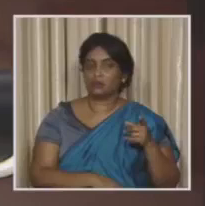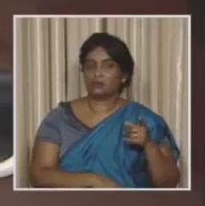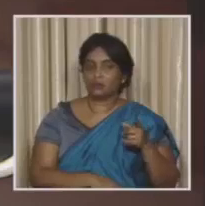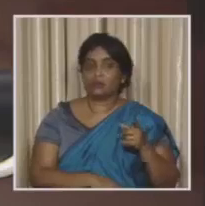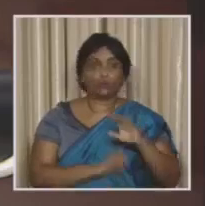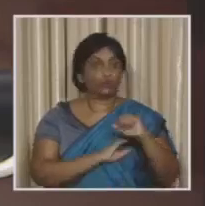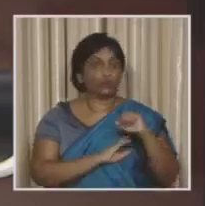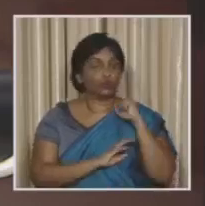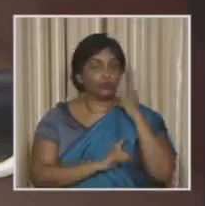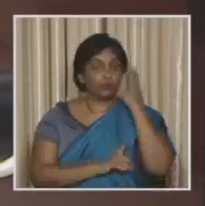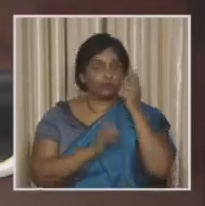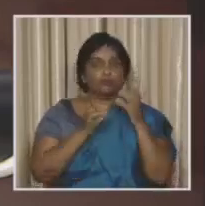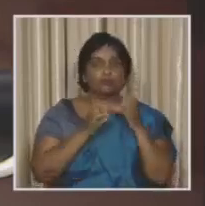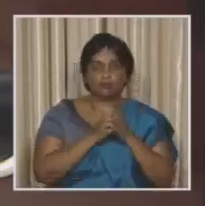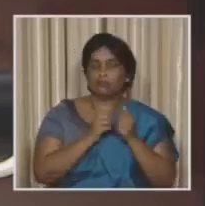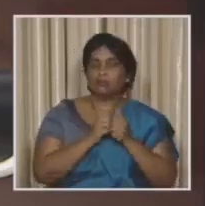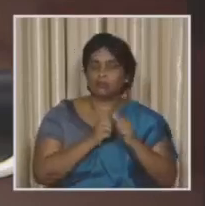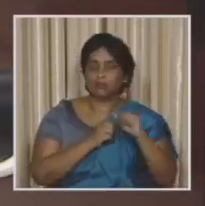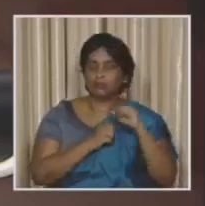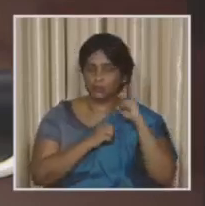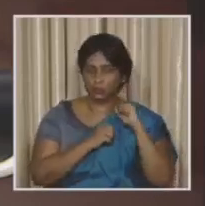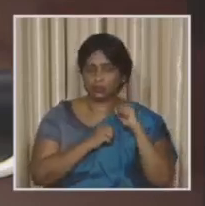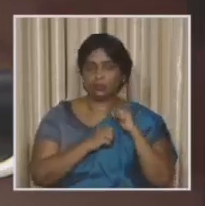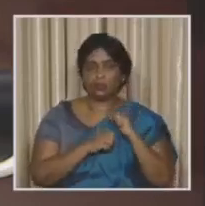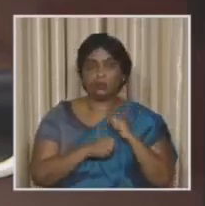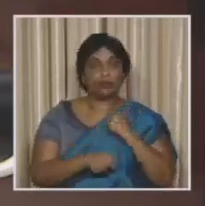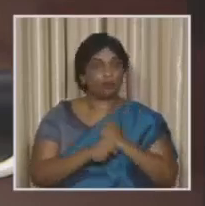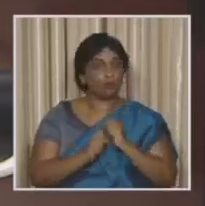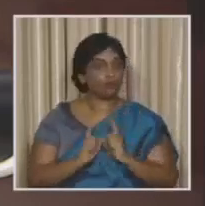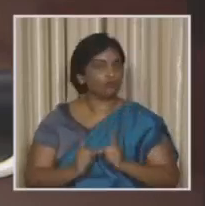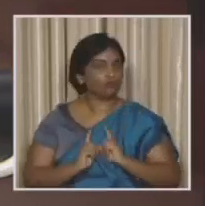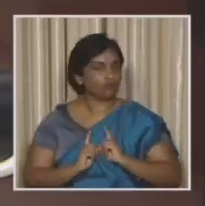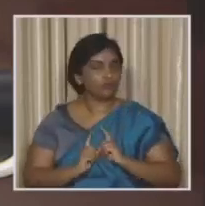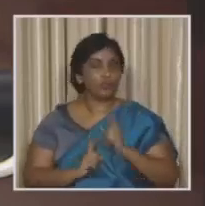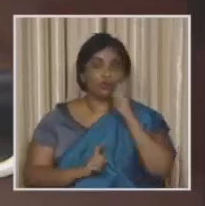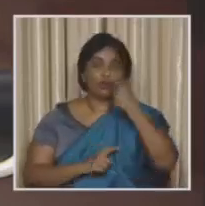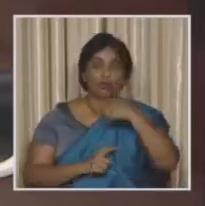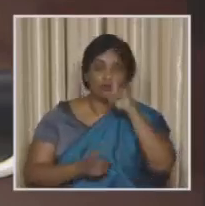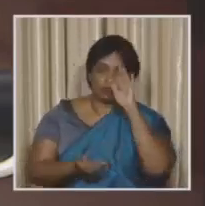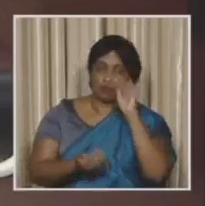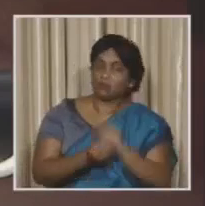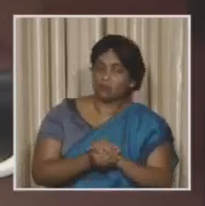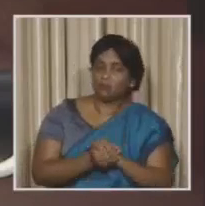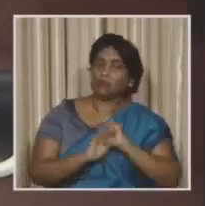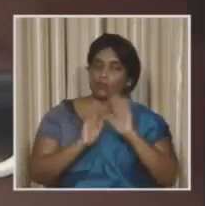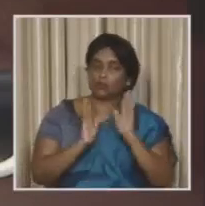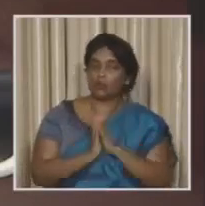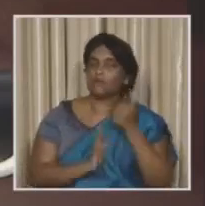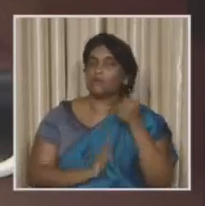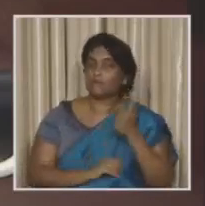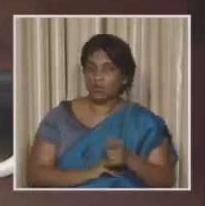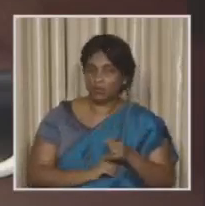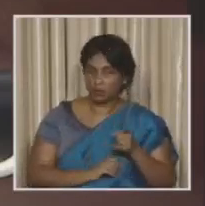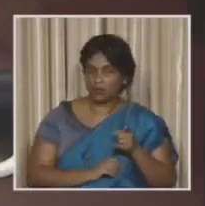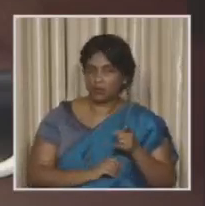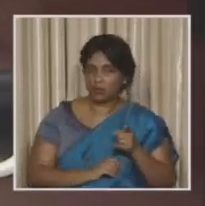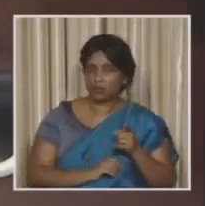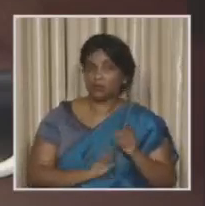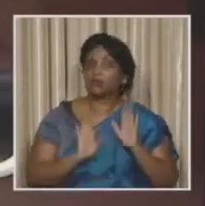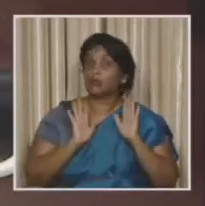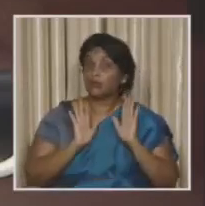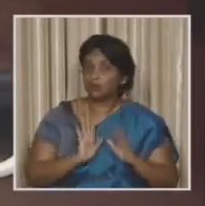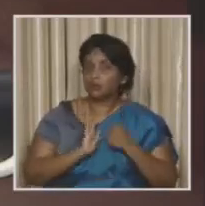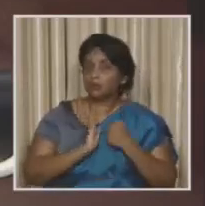sakti mat budhi ansa pautto agni am, rajistawra bawit, janata wagi araksa wit, misial nanti wedagat. Hebe